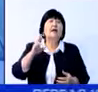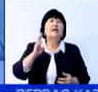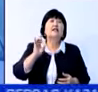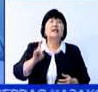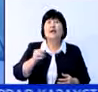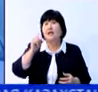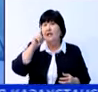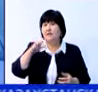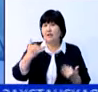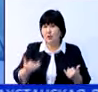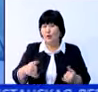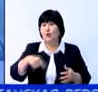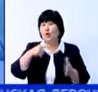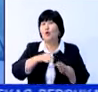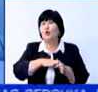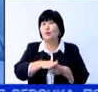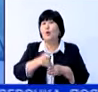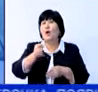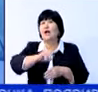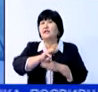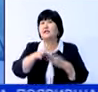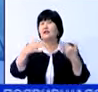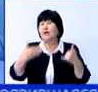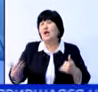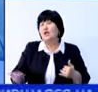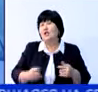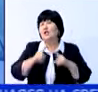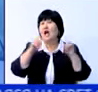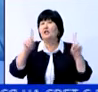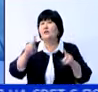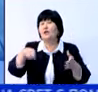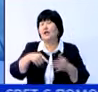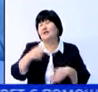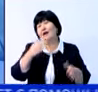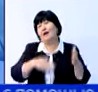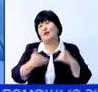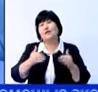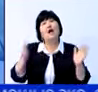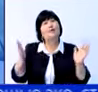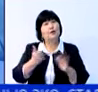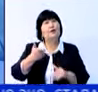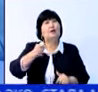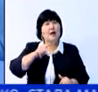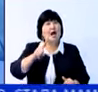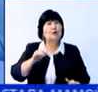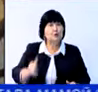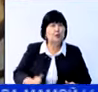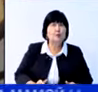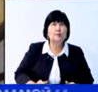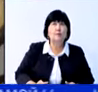как известно на сегодня город полностью газифицирован жители звездного городка не нарадуются природному газу